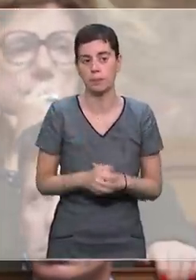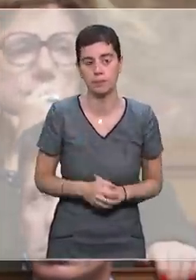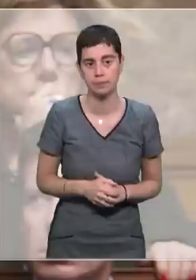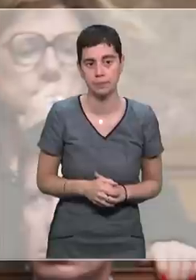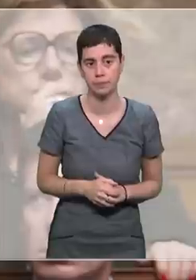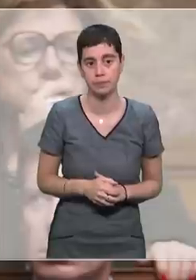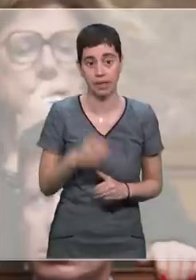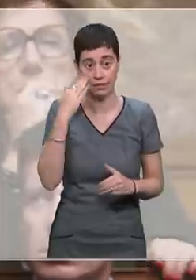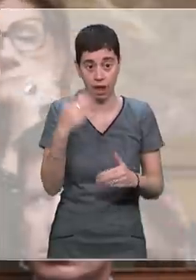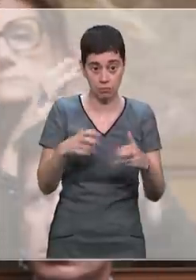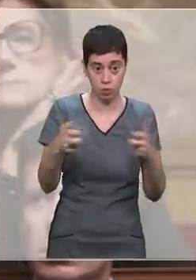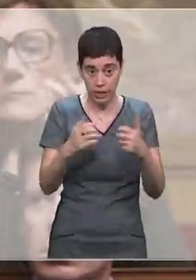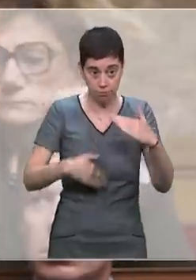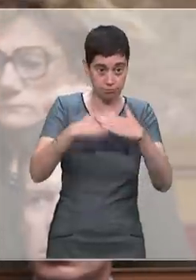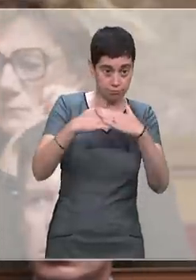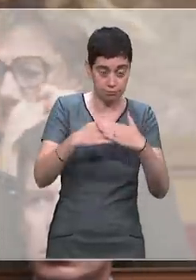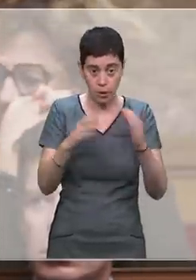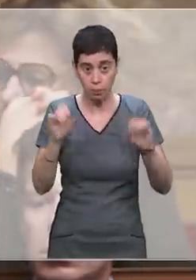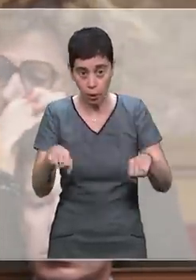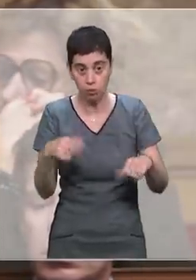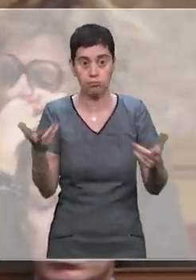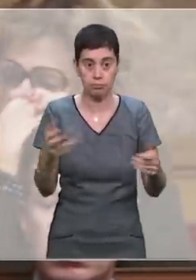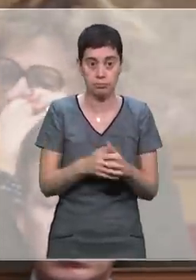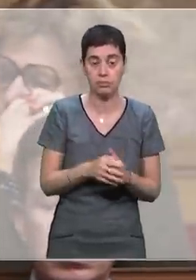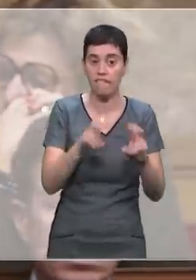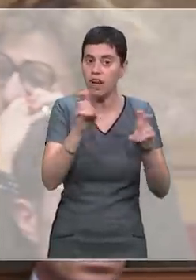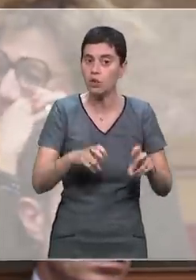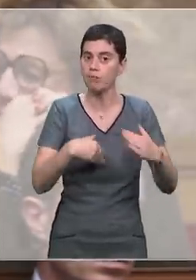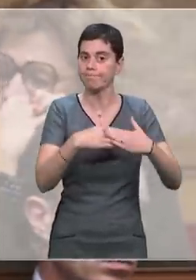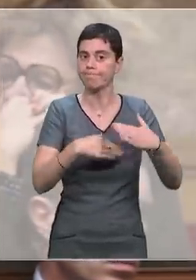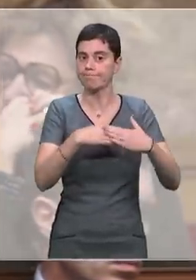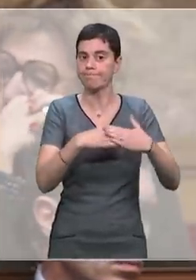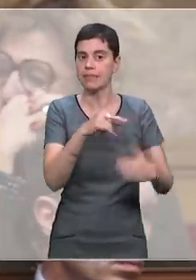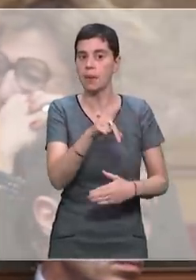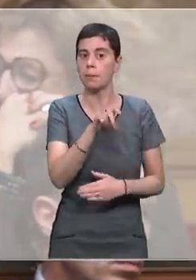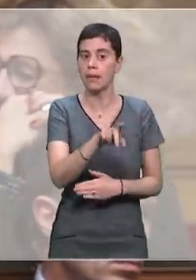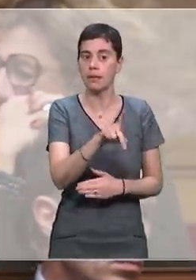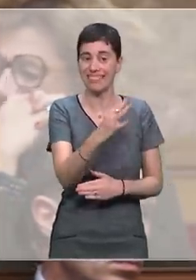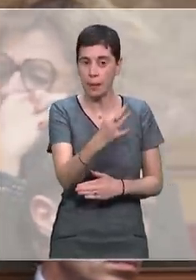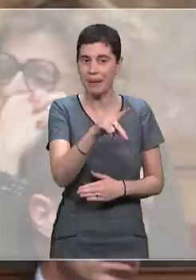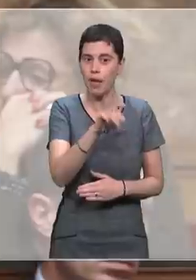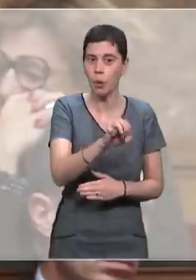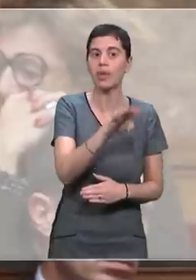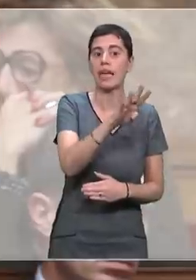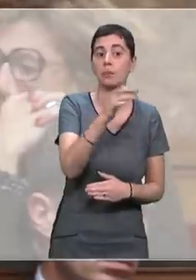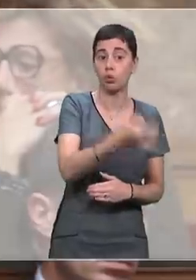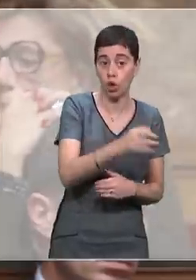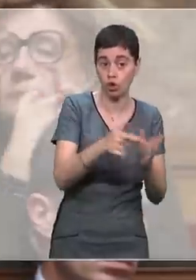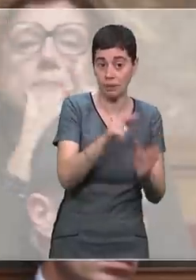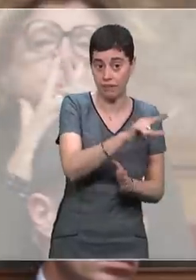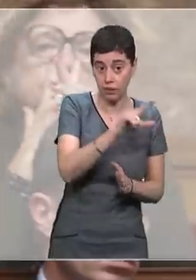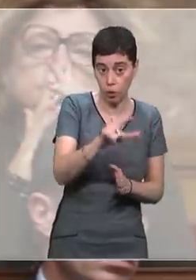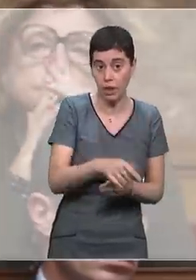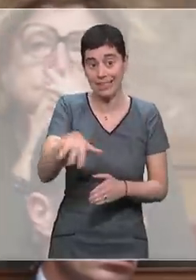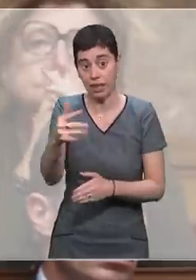phares, le bouclier tarifaire qui permet de plafonner la hausse des factures d'électricité des TPE à 4% en 2022 et 15% en